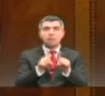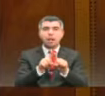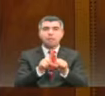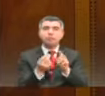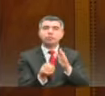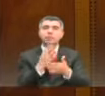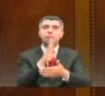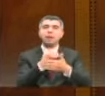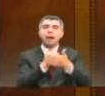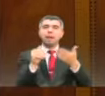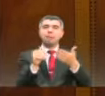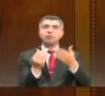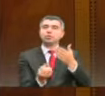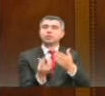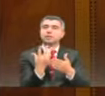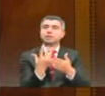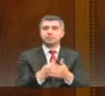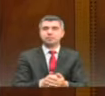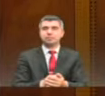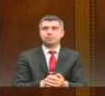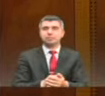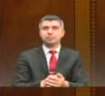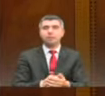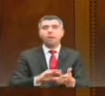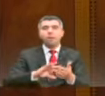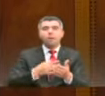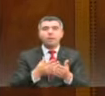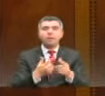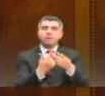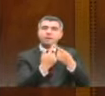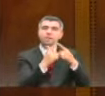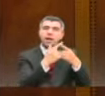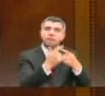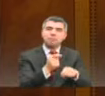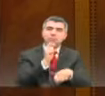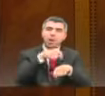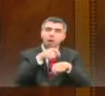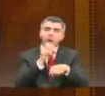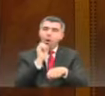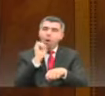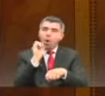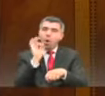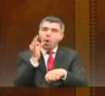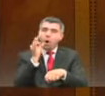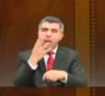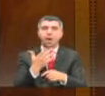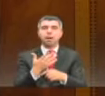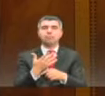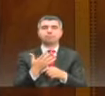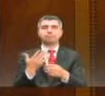جديدة لهذا القطاع تتوخى تطوير نسيج من المقاولات الحرفية